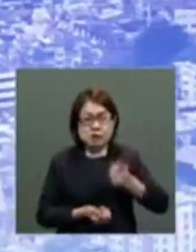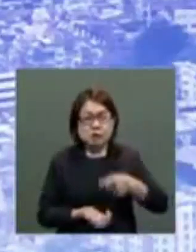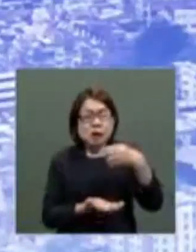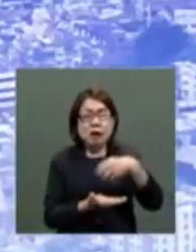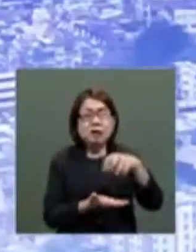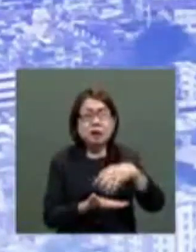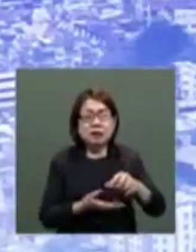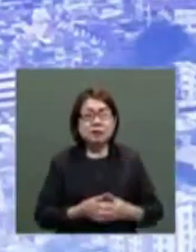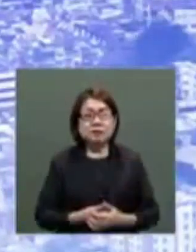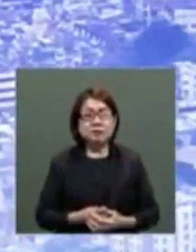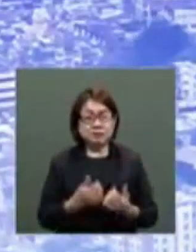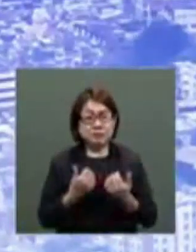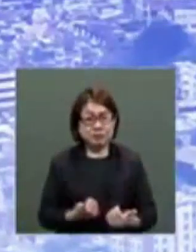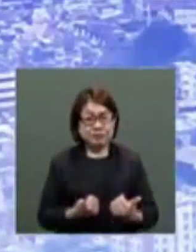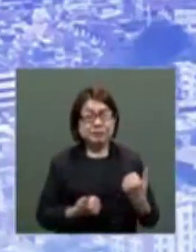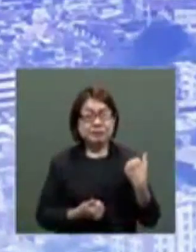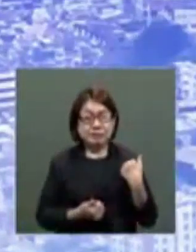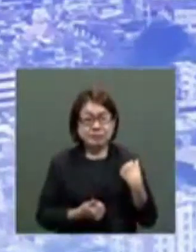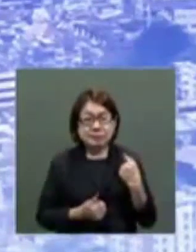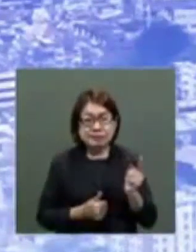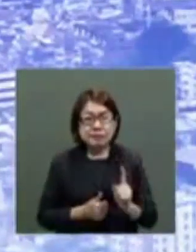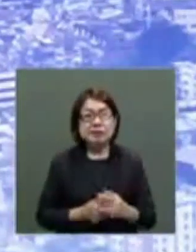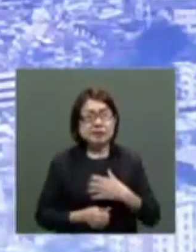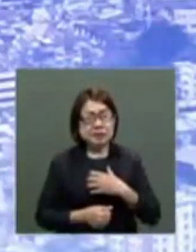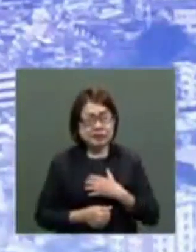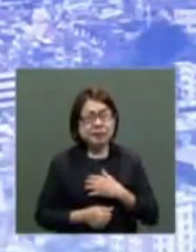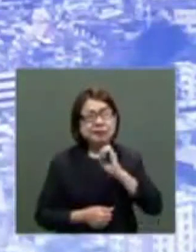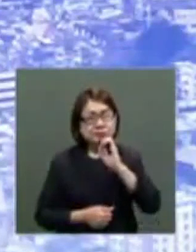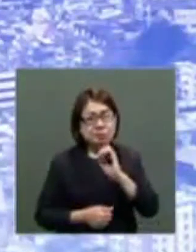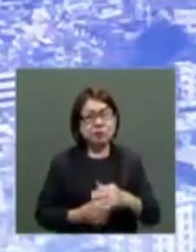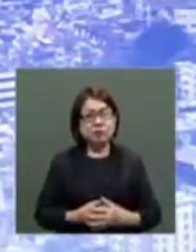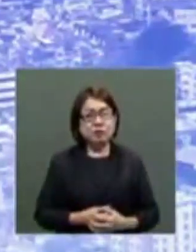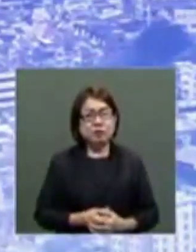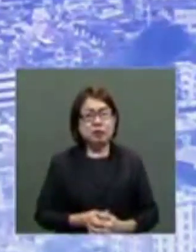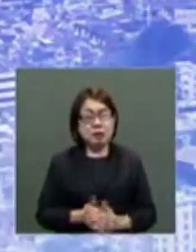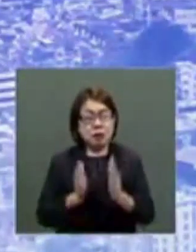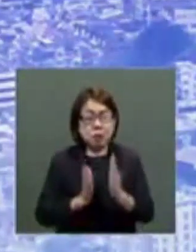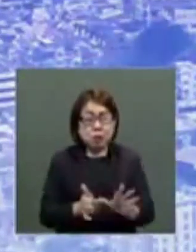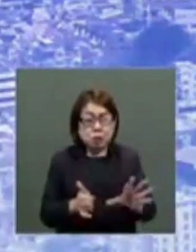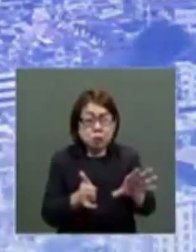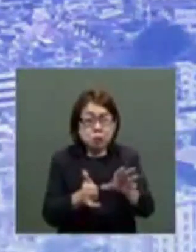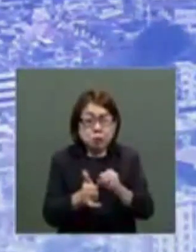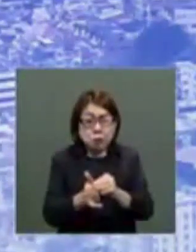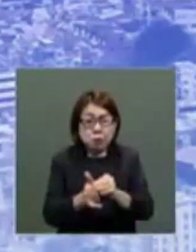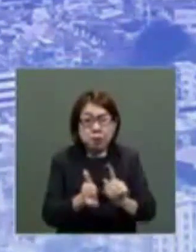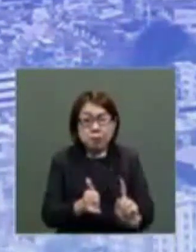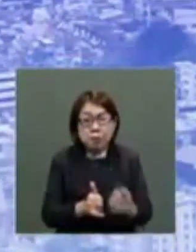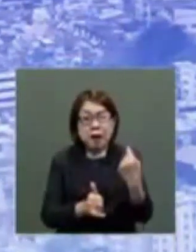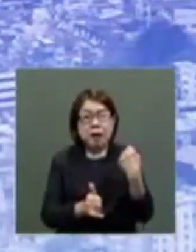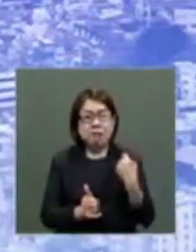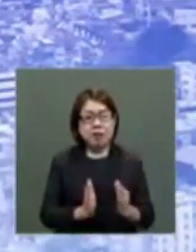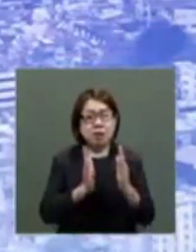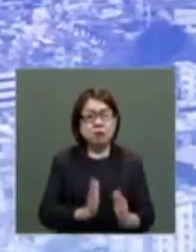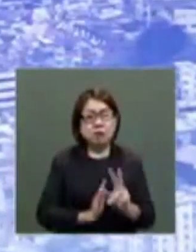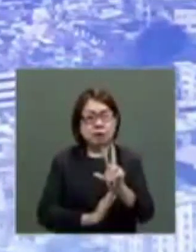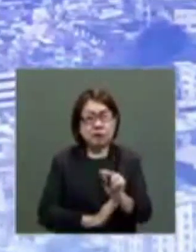ก็มีตัวเลขที่ต้องรายงานวันนี้นะครับผู้ป่วยใหม่38รายน